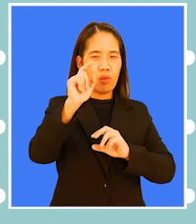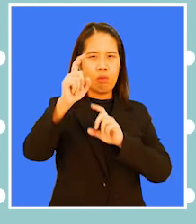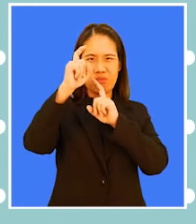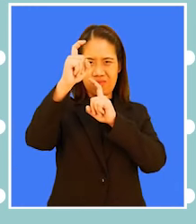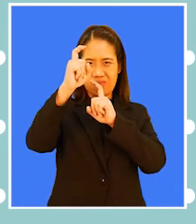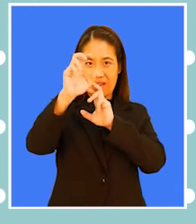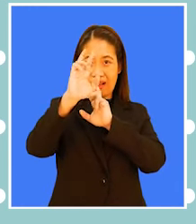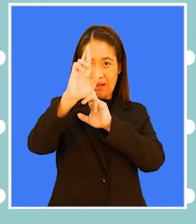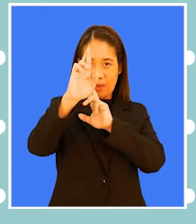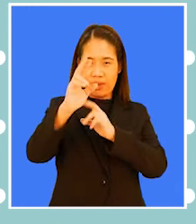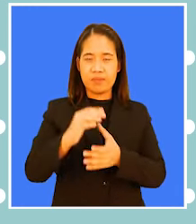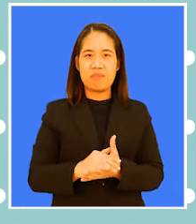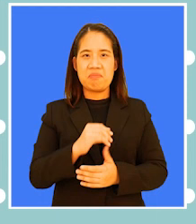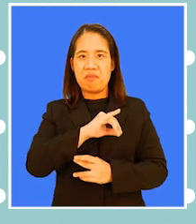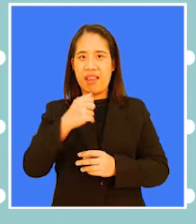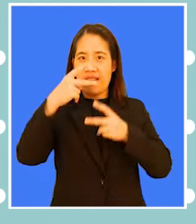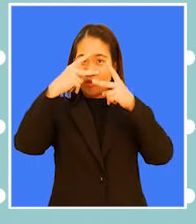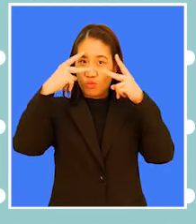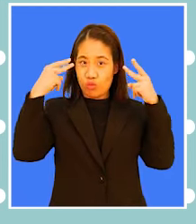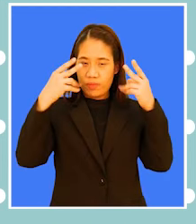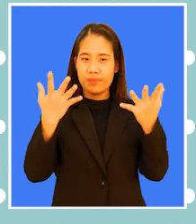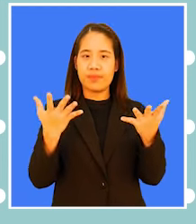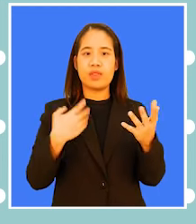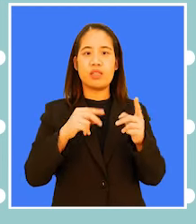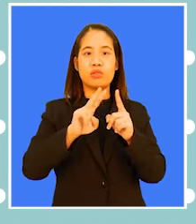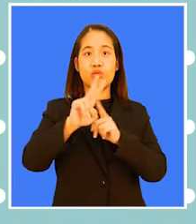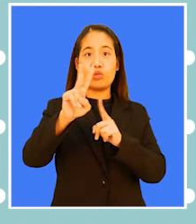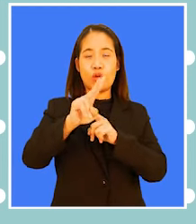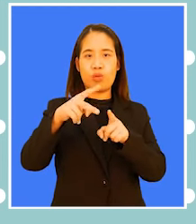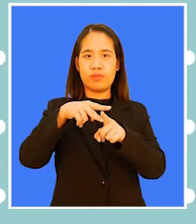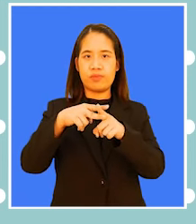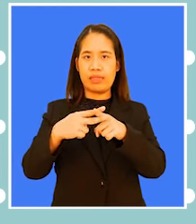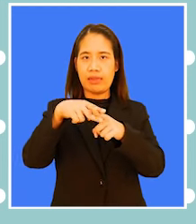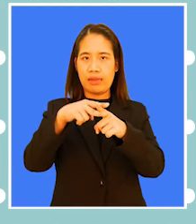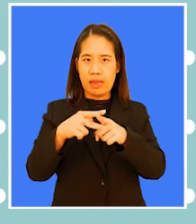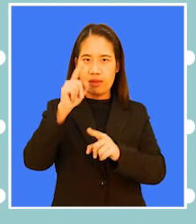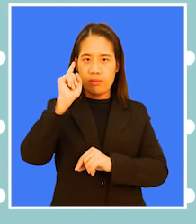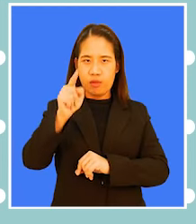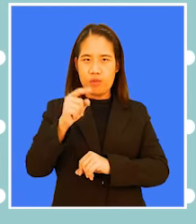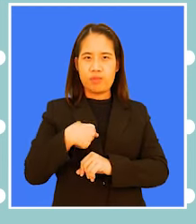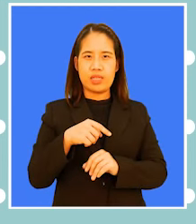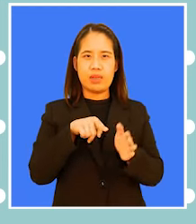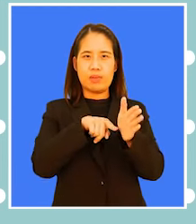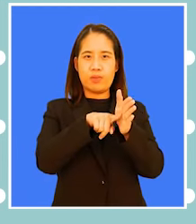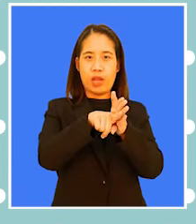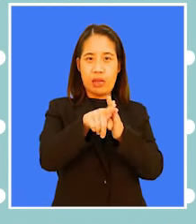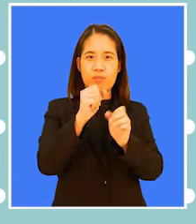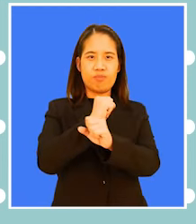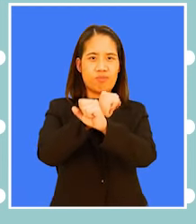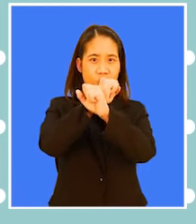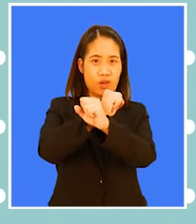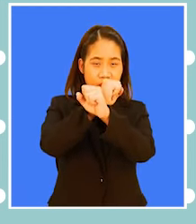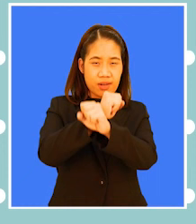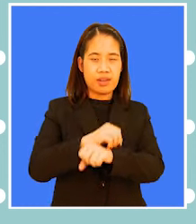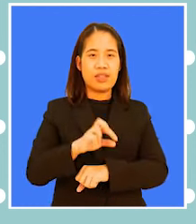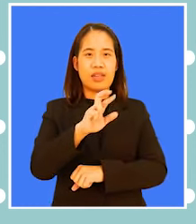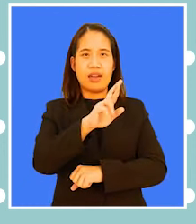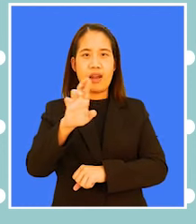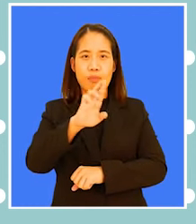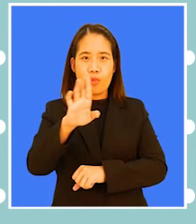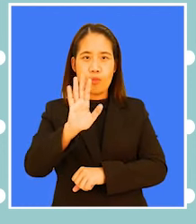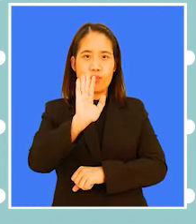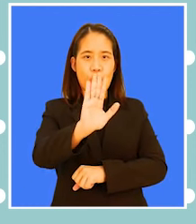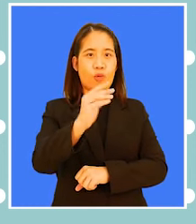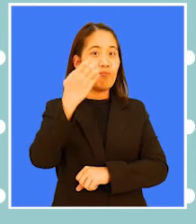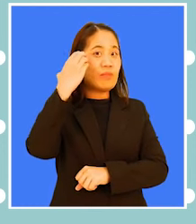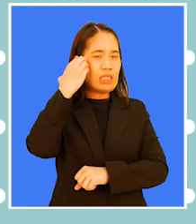าอาจเป็นอาชญากรรม 2. ติดตั้งและอัปเดตซอฟต์แวร์ป้องกันไวรัสอย่างสม่ำเสมอรวมทั้งอัปเดตระบบปฏิบัติการ